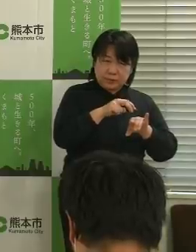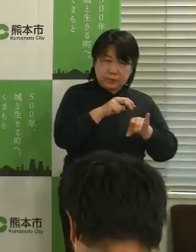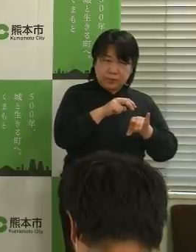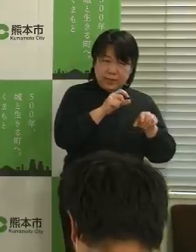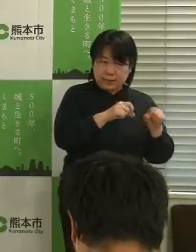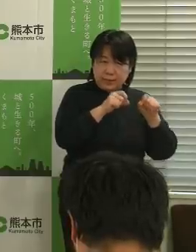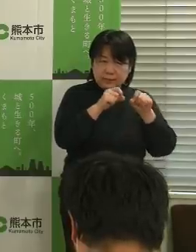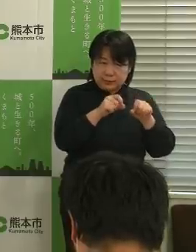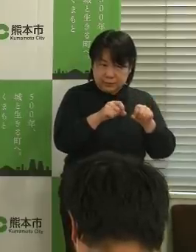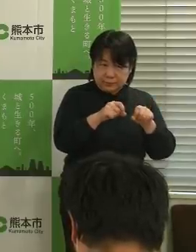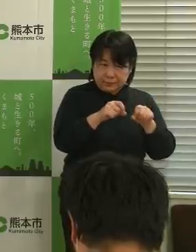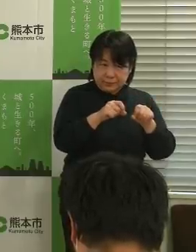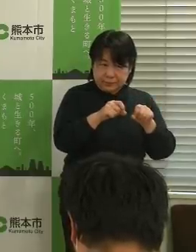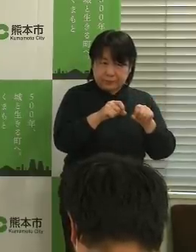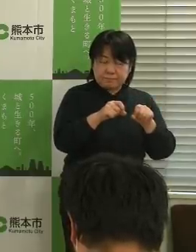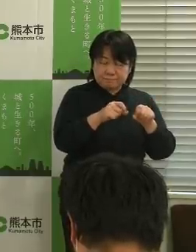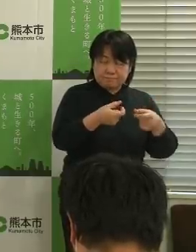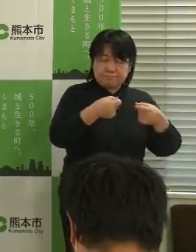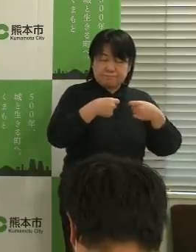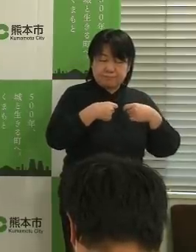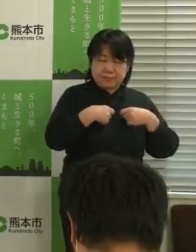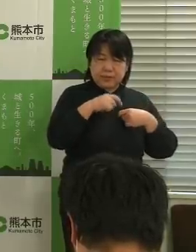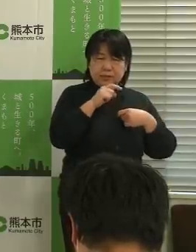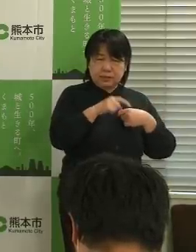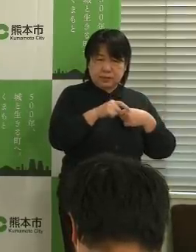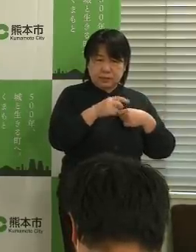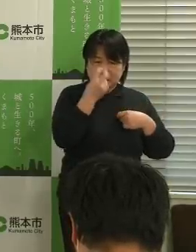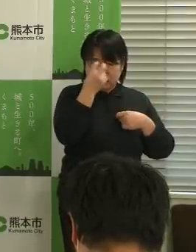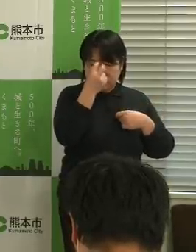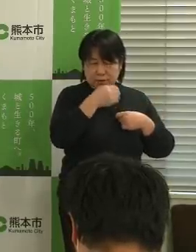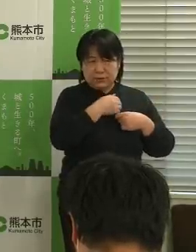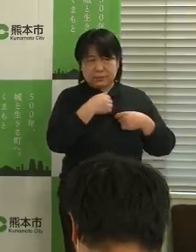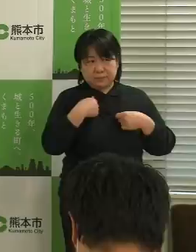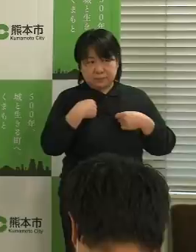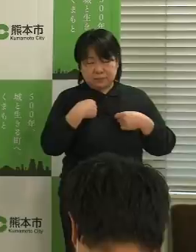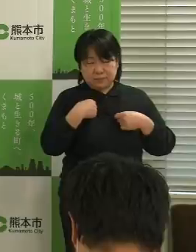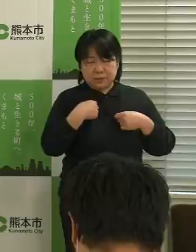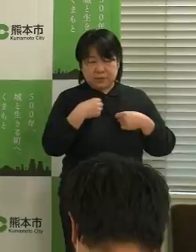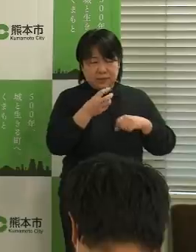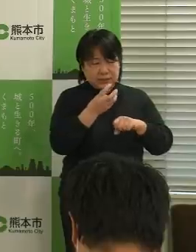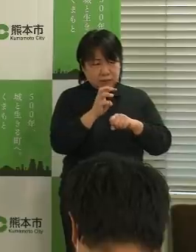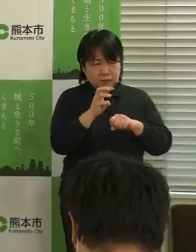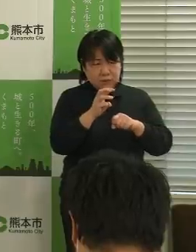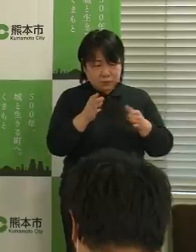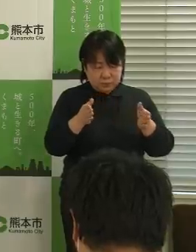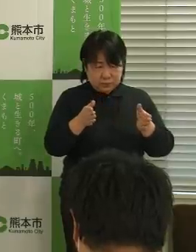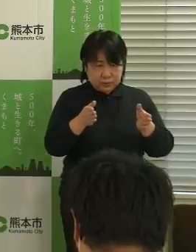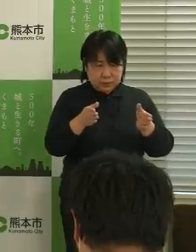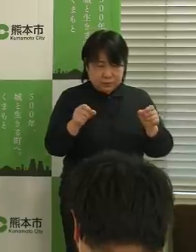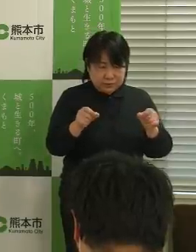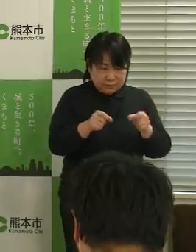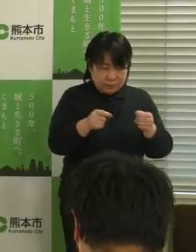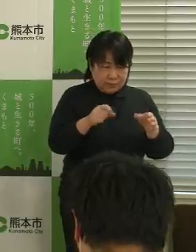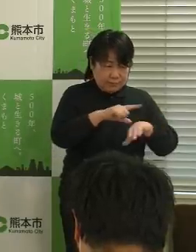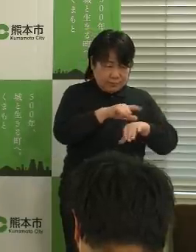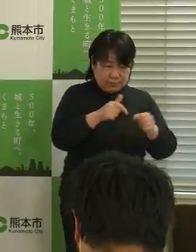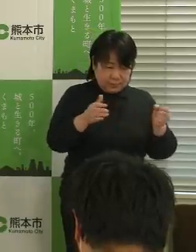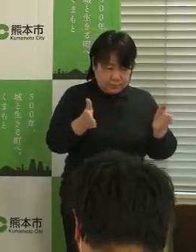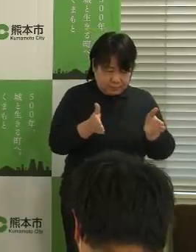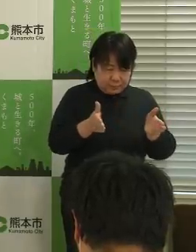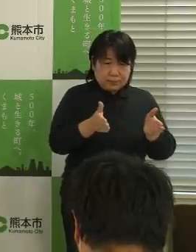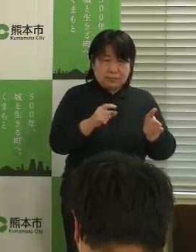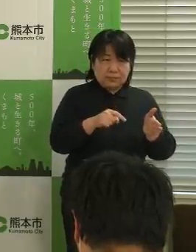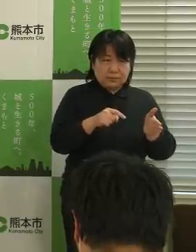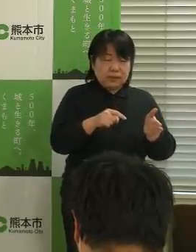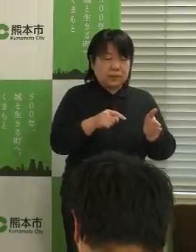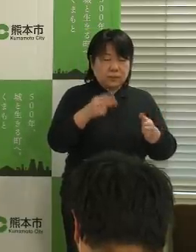したということが確認されるということはやはり、短時間であってもですね、非常にそういうリスクがやっぱり、ある